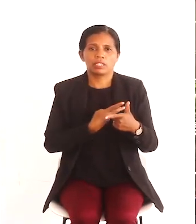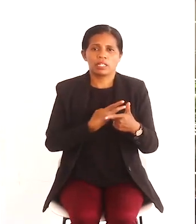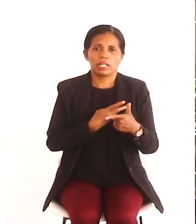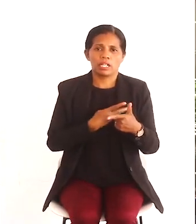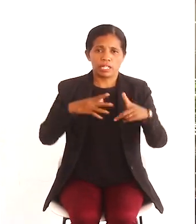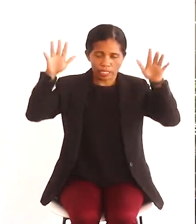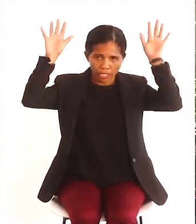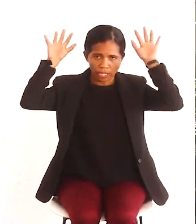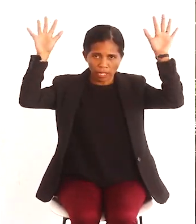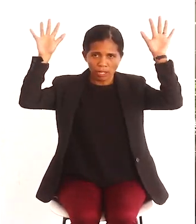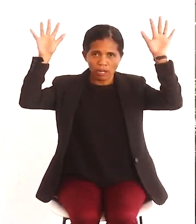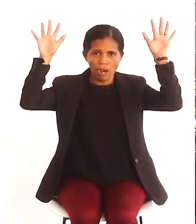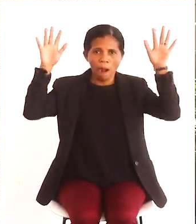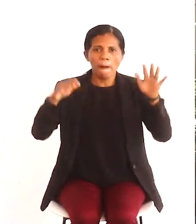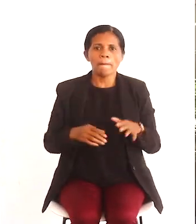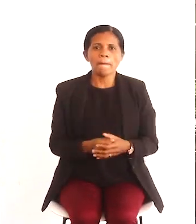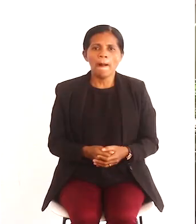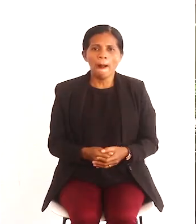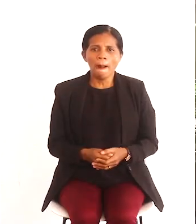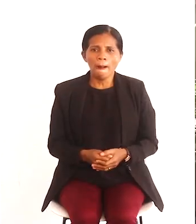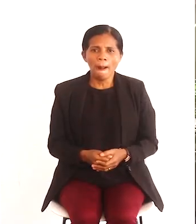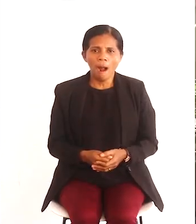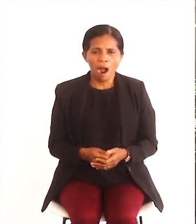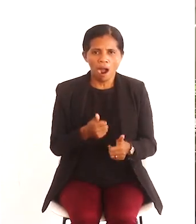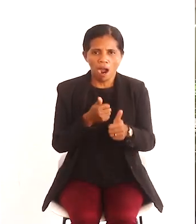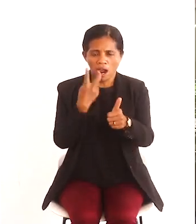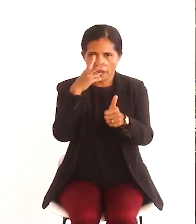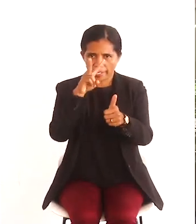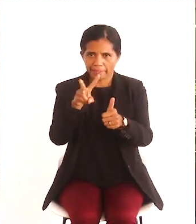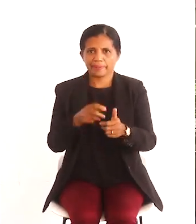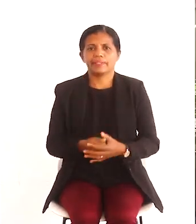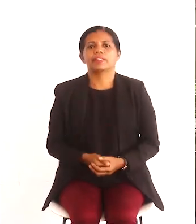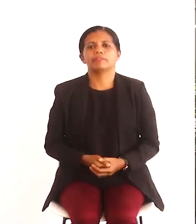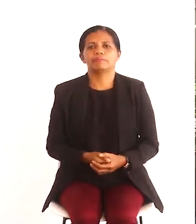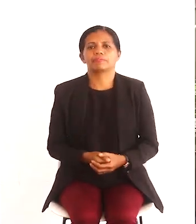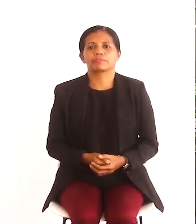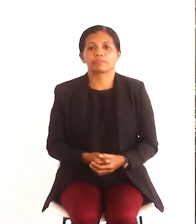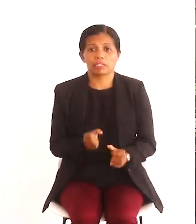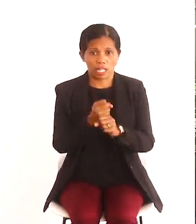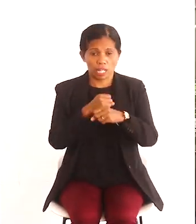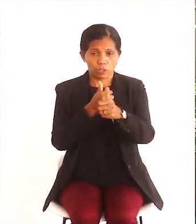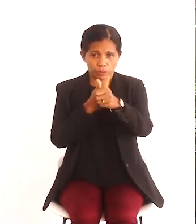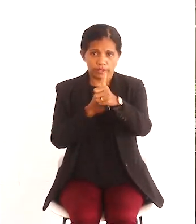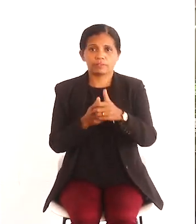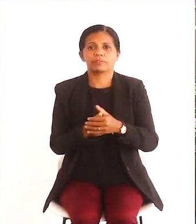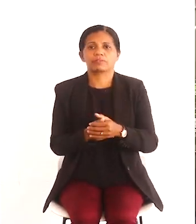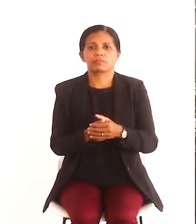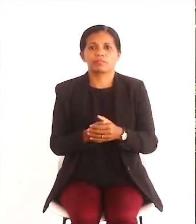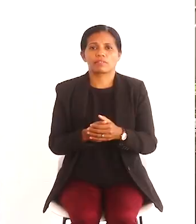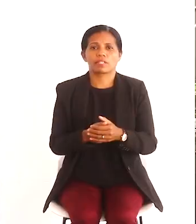limang ya leteng depois ita haretu ira di sana ida. Oke, la sana pronto